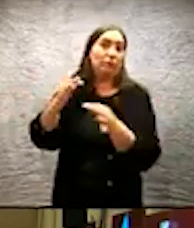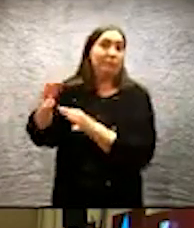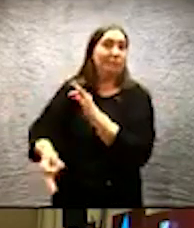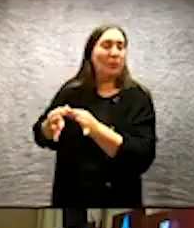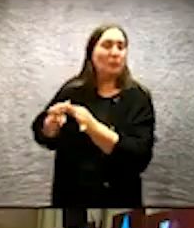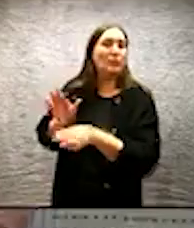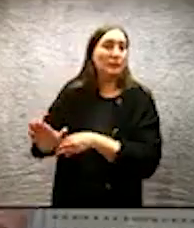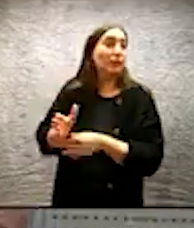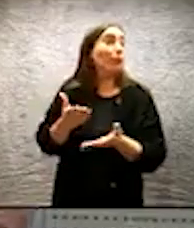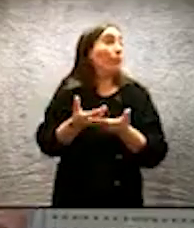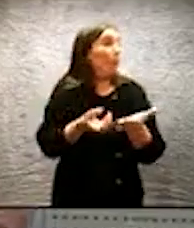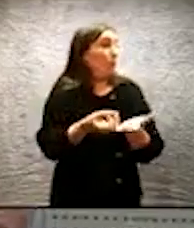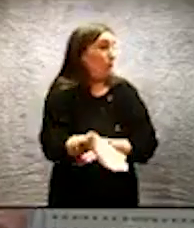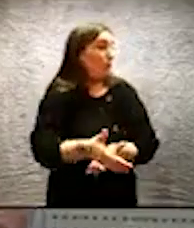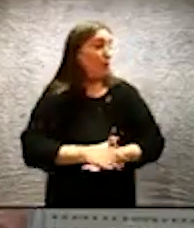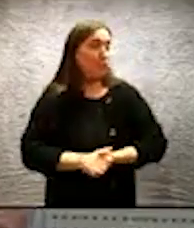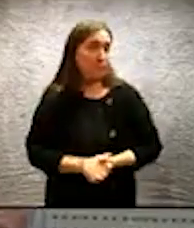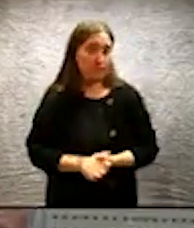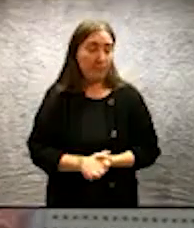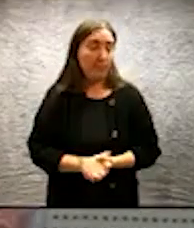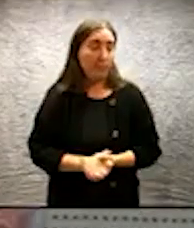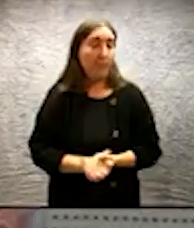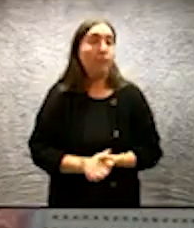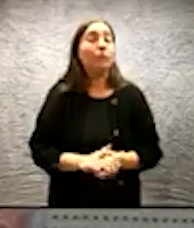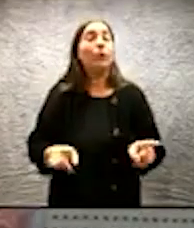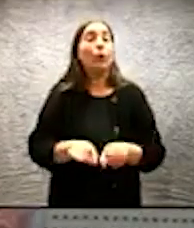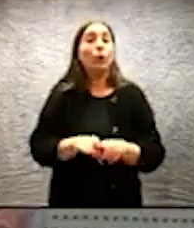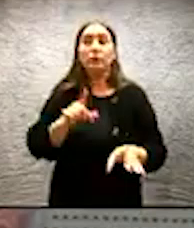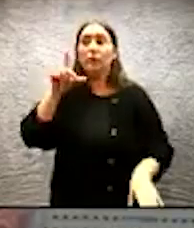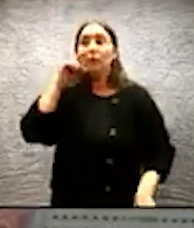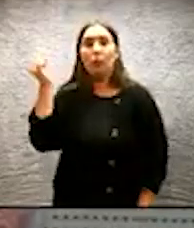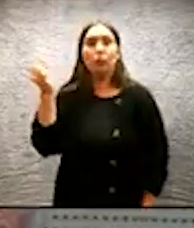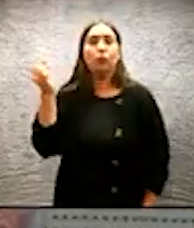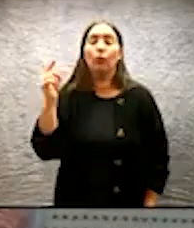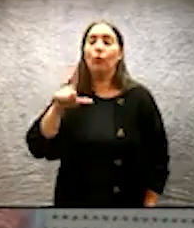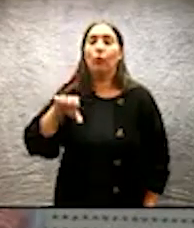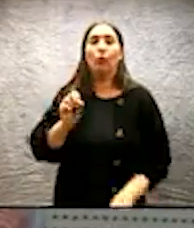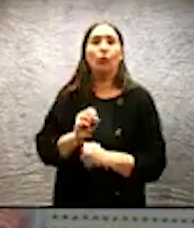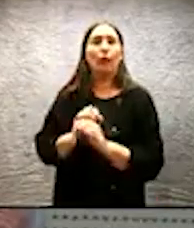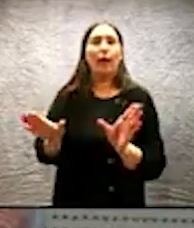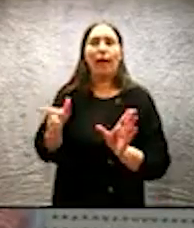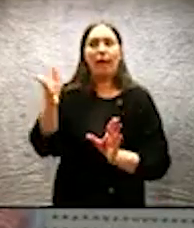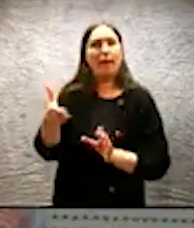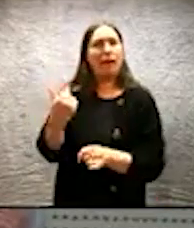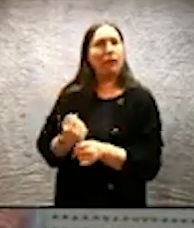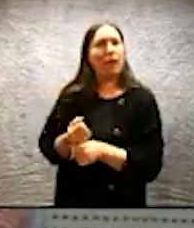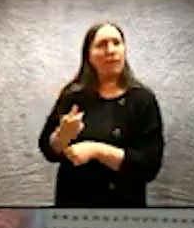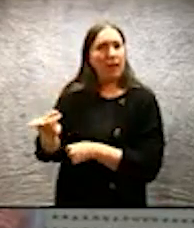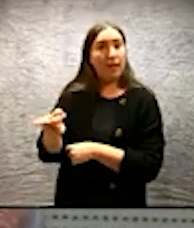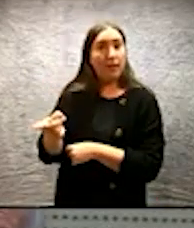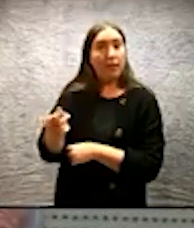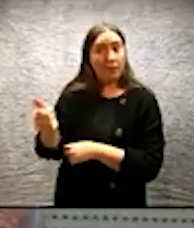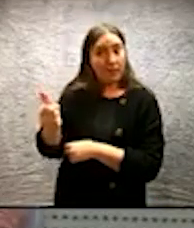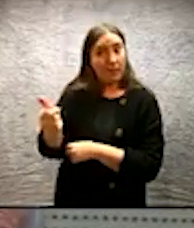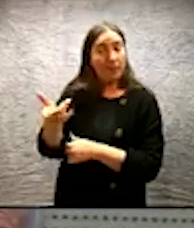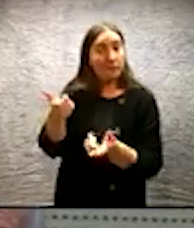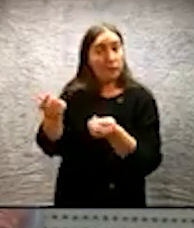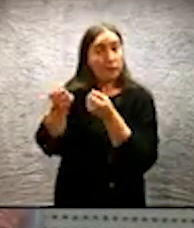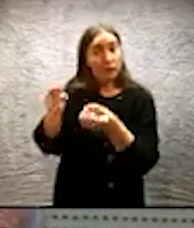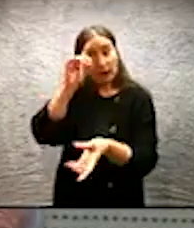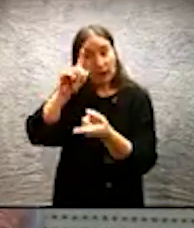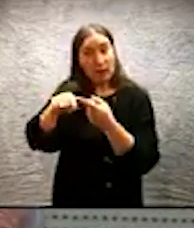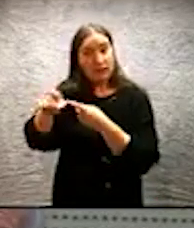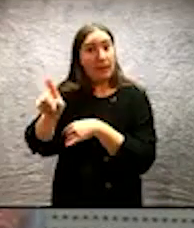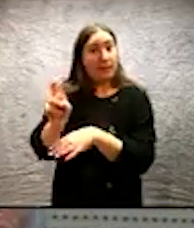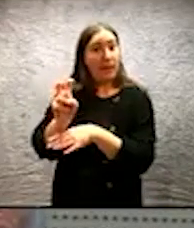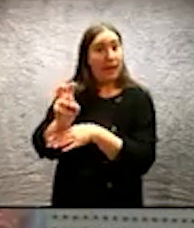information. Je tenais aussi à remercier Monsieur Leclerc pour ce travail, parce que c'est la personne qui s'occupe de l'éco-citoyenneté sur